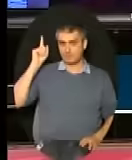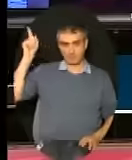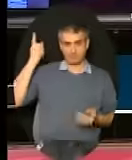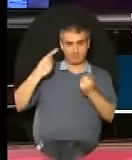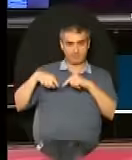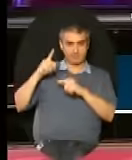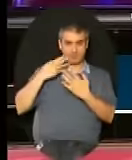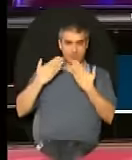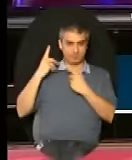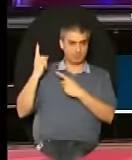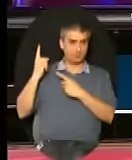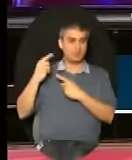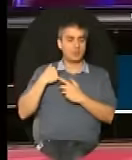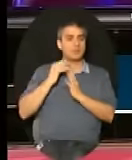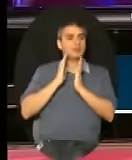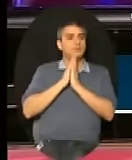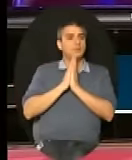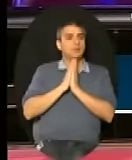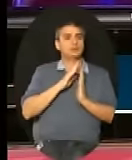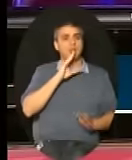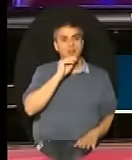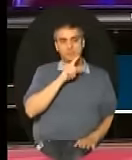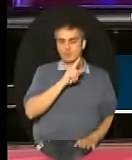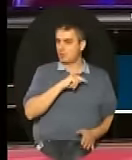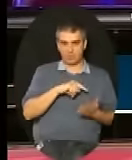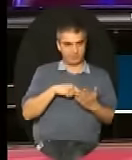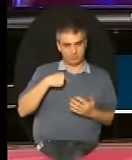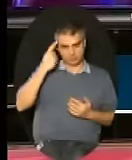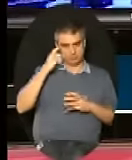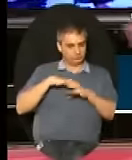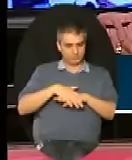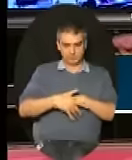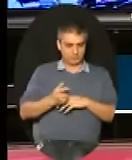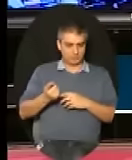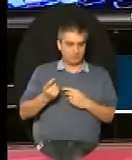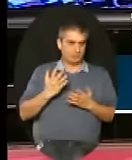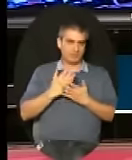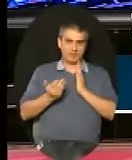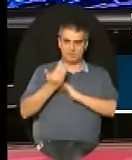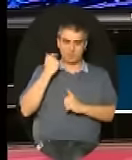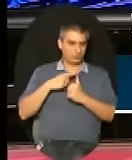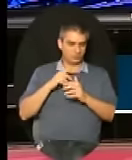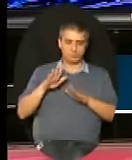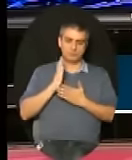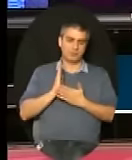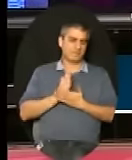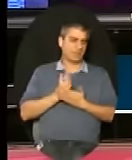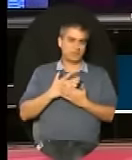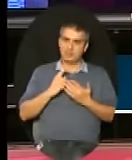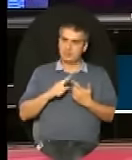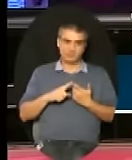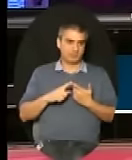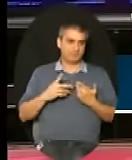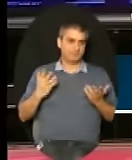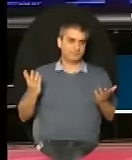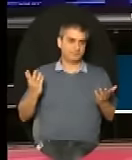אני טרחתי וביקשתי לבוא ולדבר, לא כי אני חושבת שזה ישפיע, זה משחק מחור מראש, הממשלה כבר החליטה,